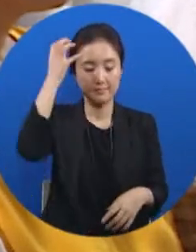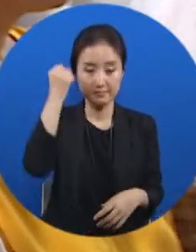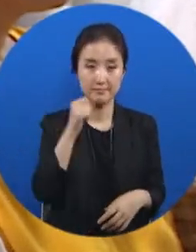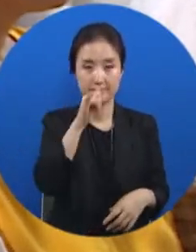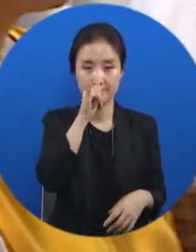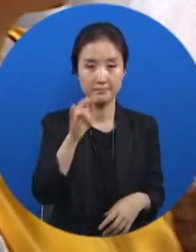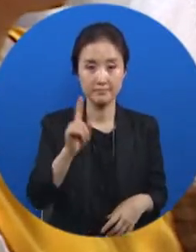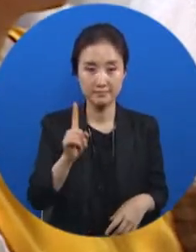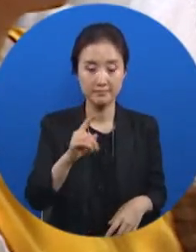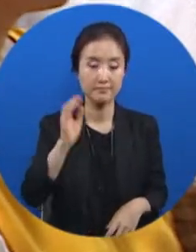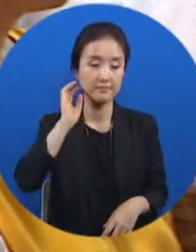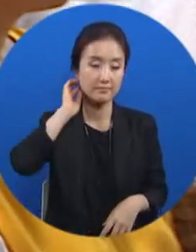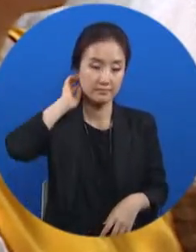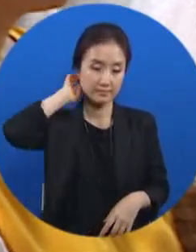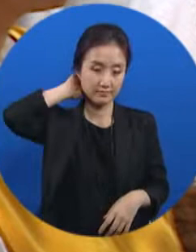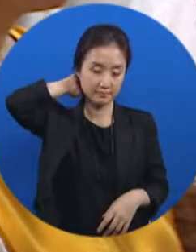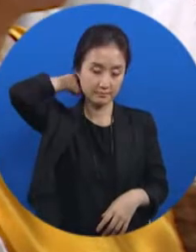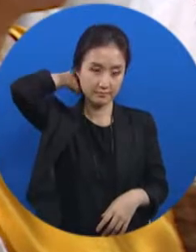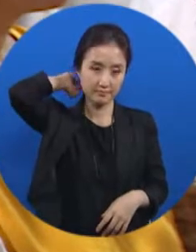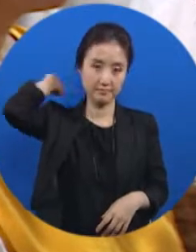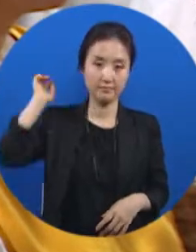뭐냐면